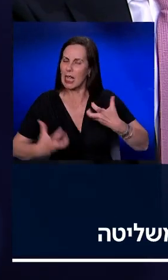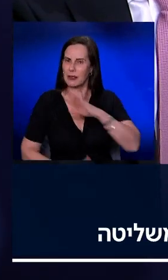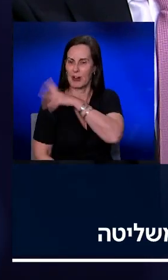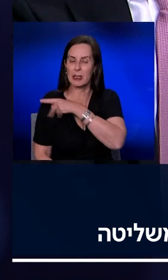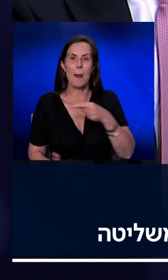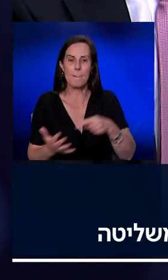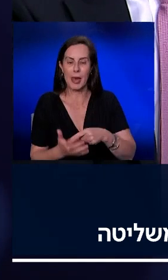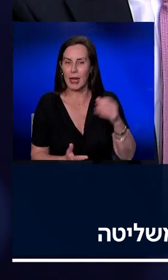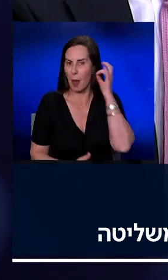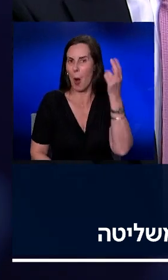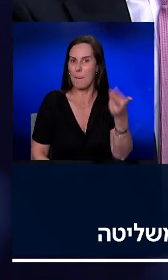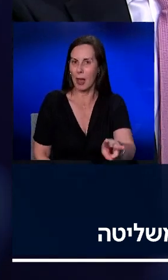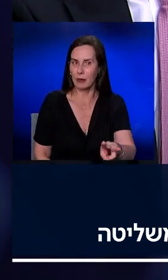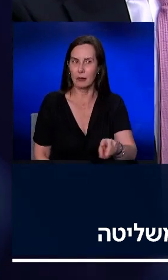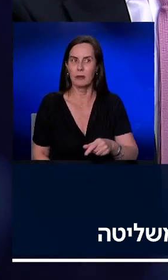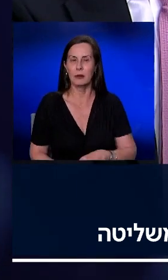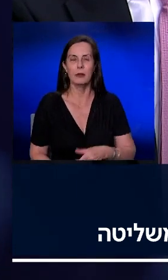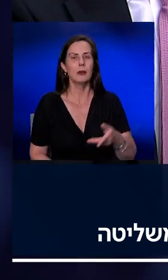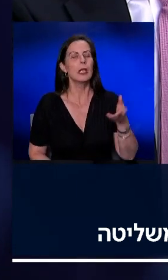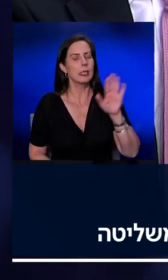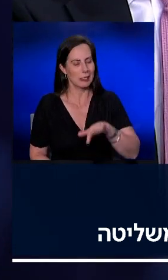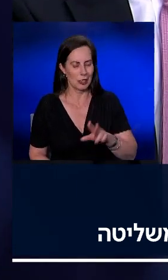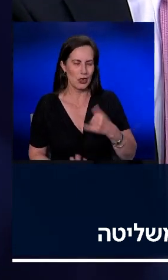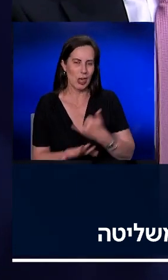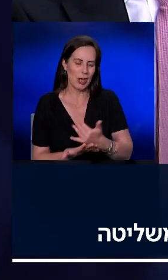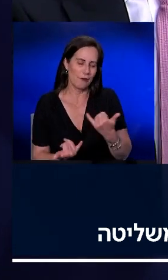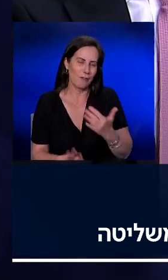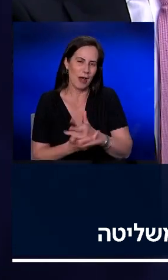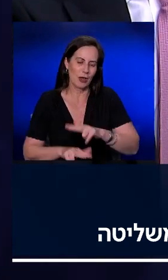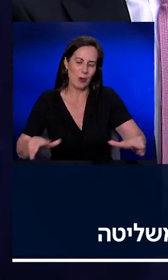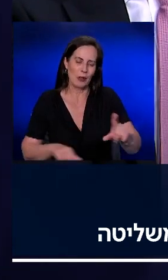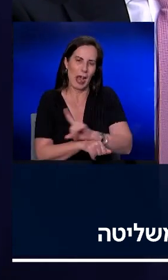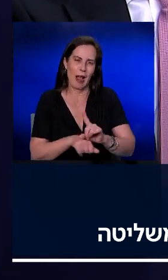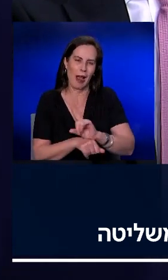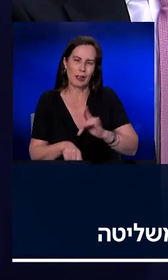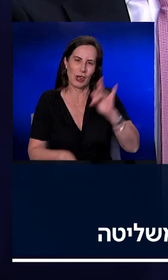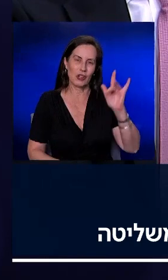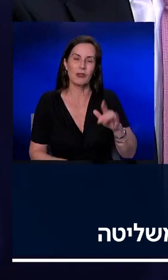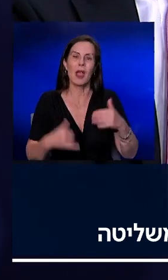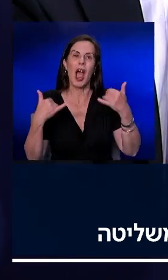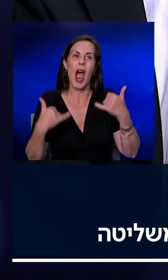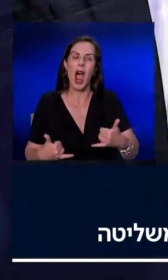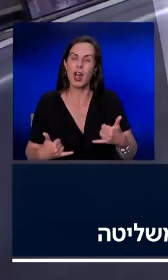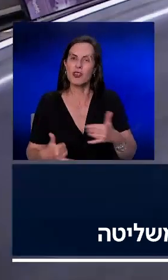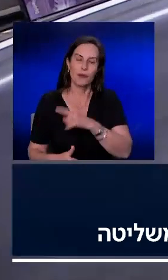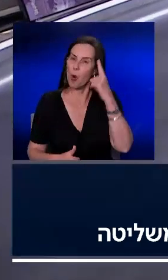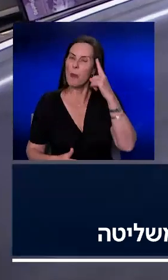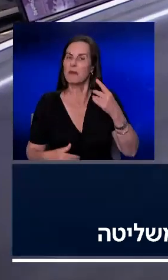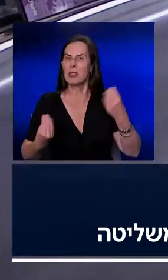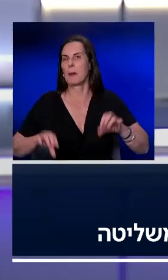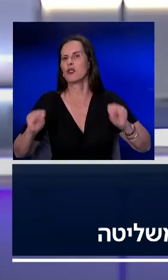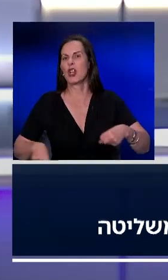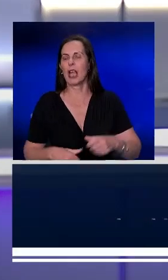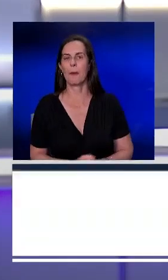בעקבות הרג העיתונאית, הרג שהוא מוסיף עוד מתיחות למצב הנפיץ ממילא. אני חושב, שהוא אומר לנו, שהעניינים ייצאו מכלל שליטה. תודה רבה, רועי.